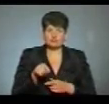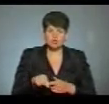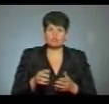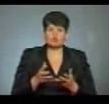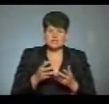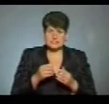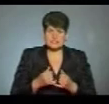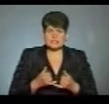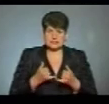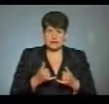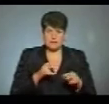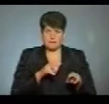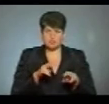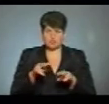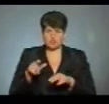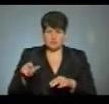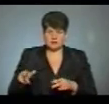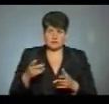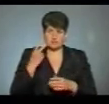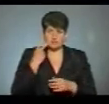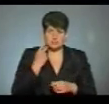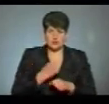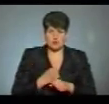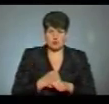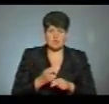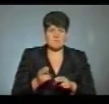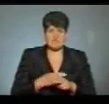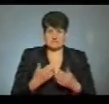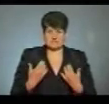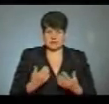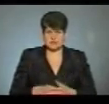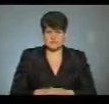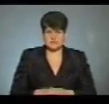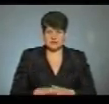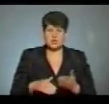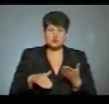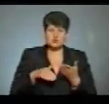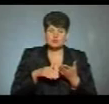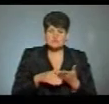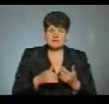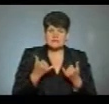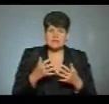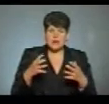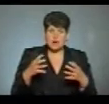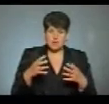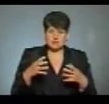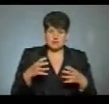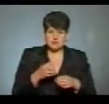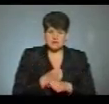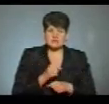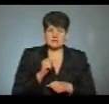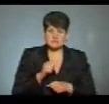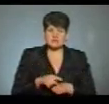для патрульних, які постійно на роботі, без вихідних. Субсидії зараз урізані, я так розумію, з тим